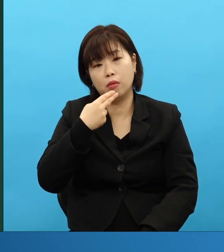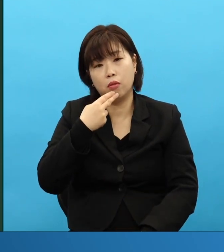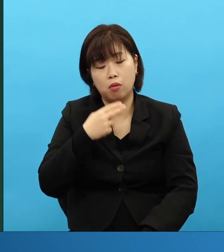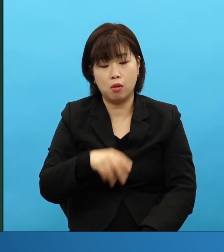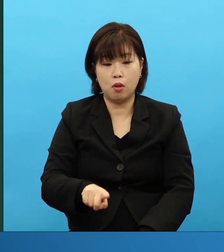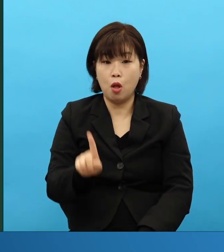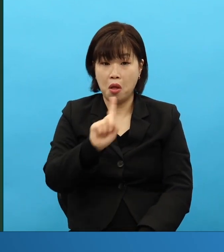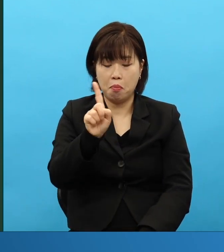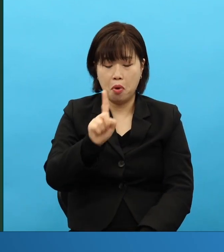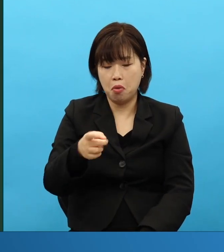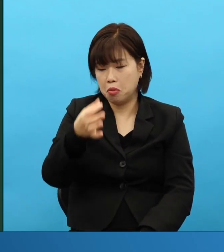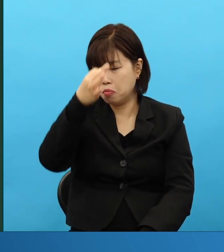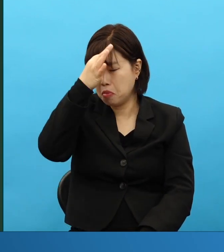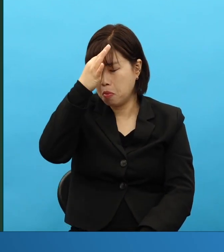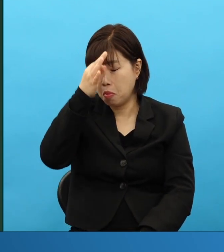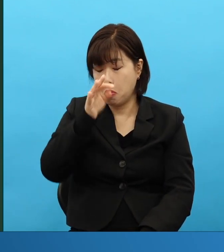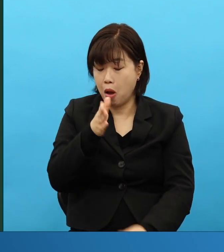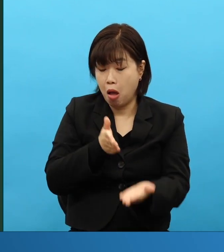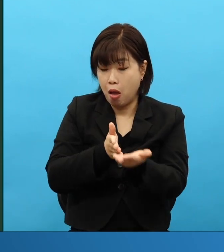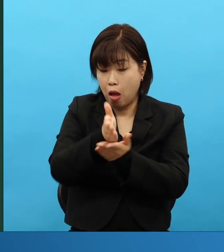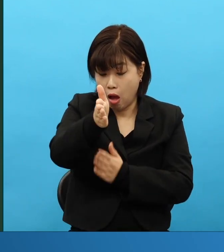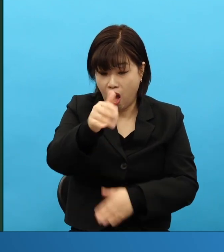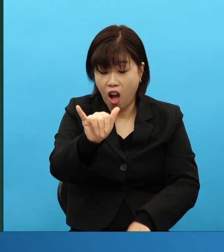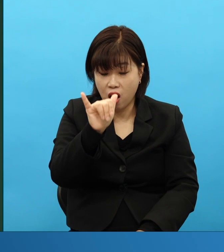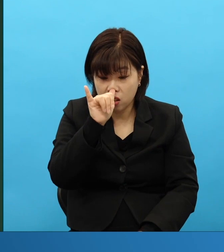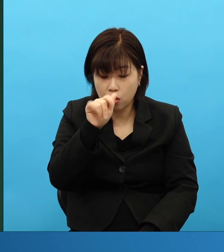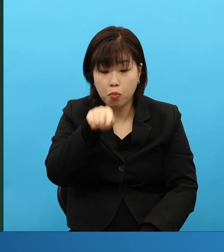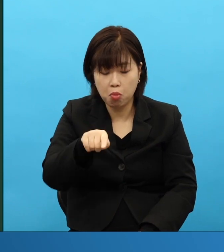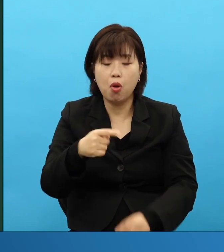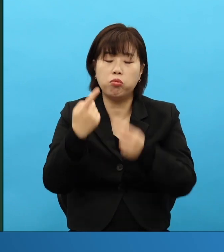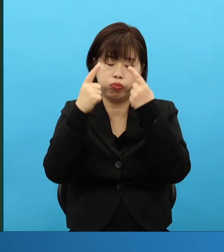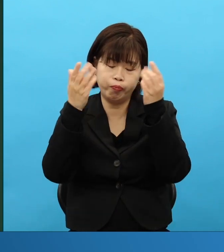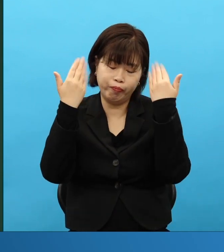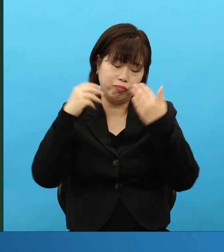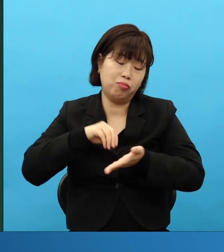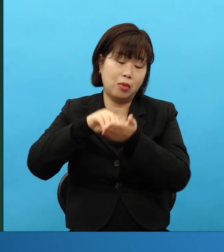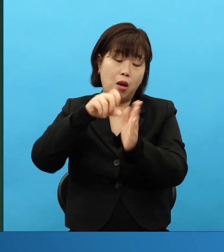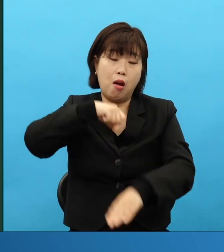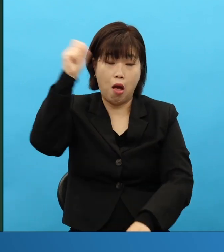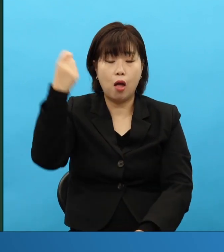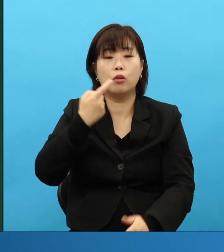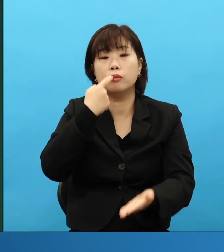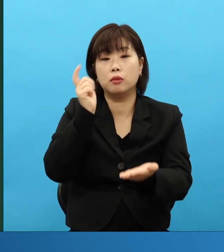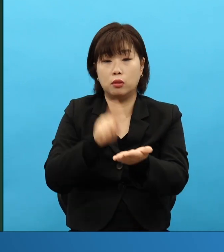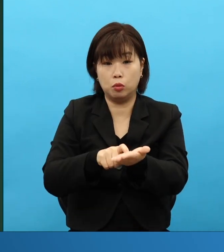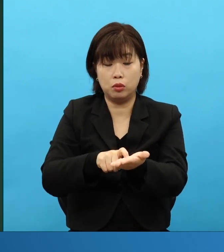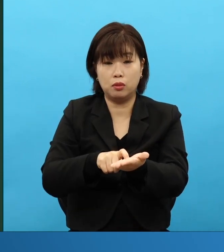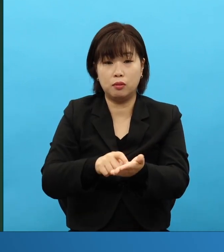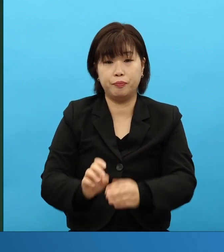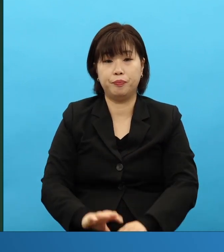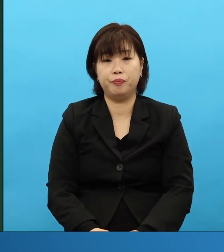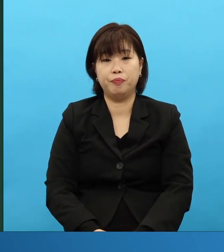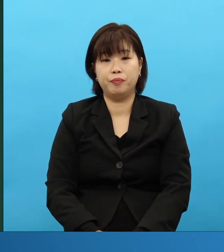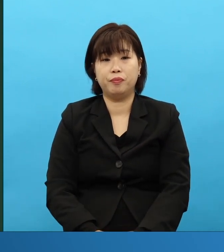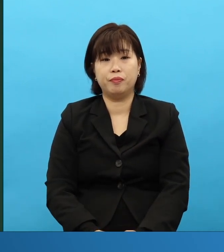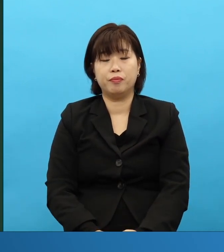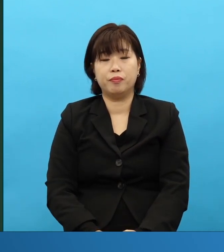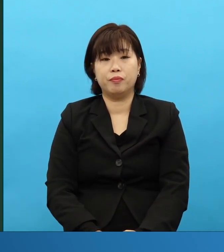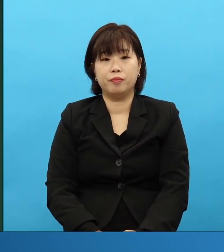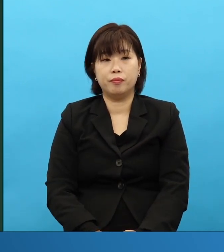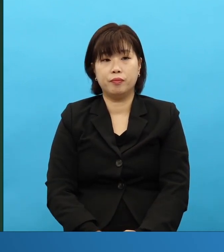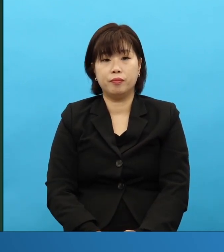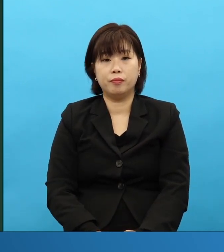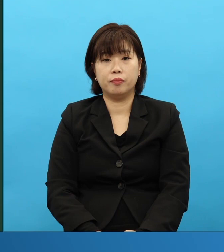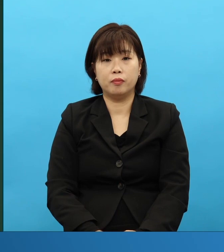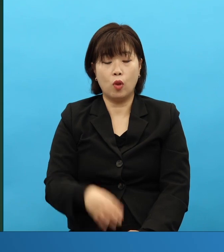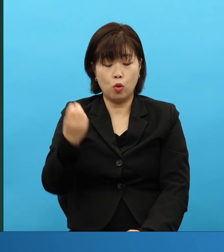우리가 막 교회 가봤어요. 이 영적인 그 기도의 비밀 하나도 얘기 안 하고 세상 얘기만 When you go to church, they don't talk about the spiritual mysteries, about prayer at all.